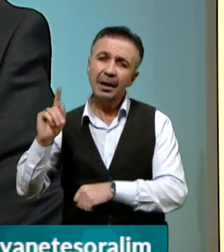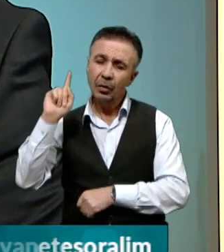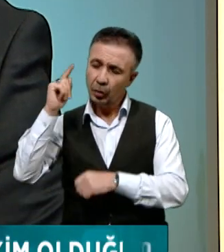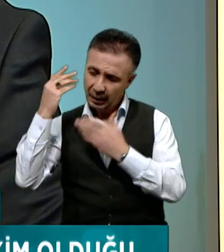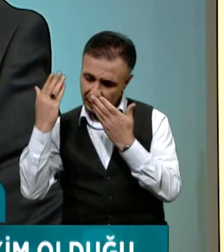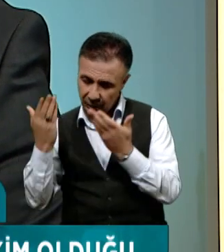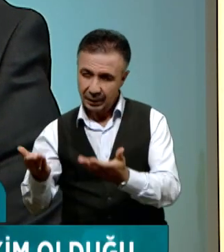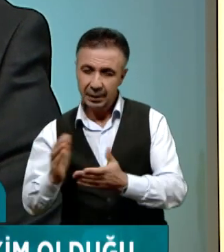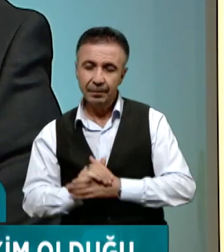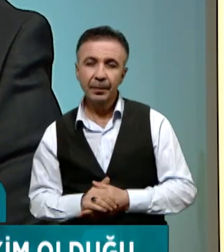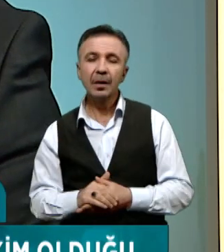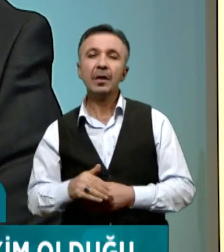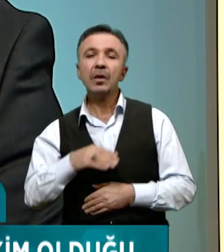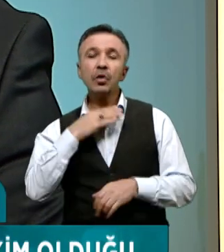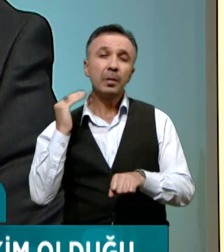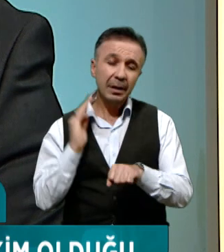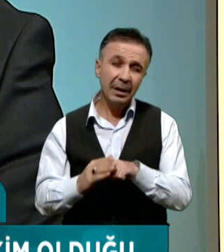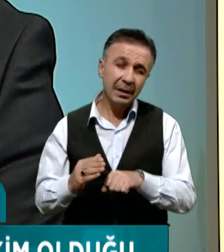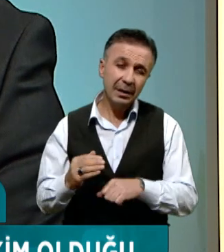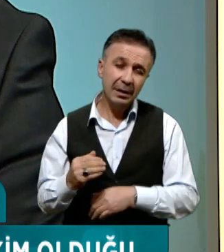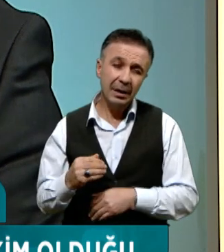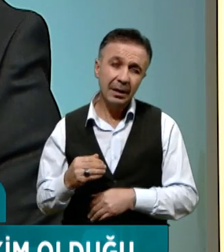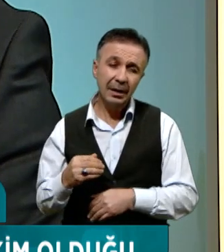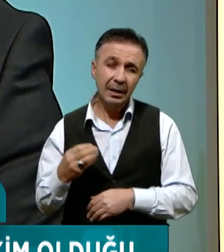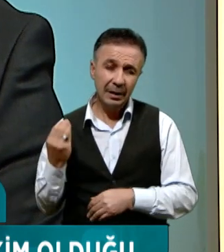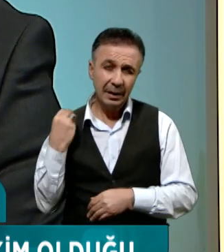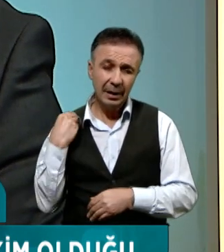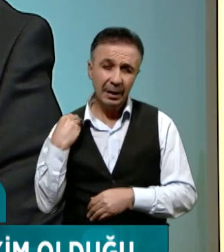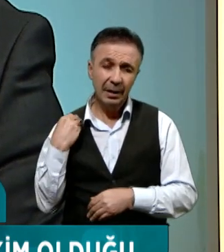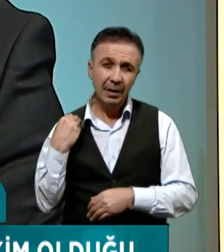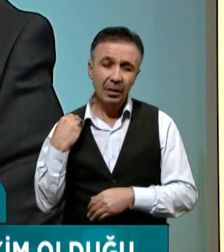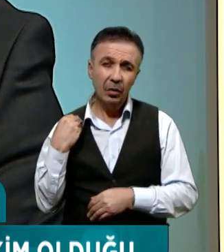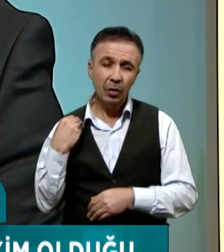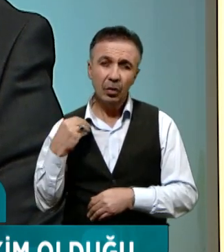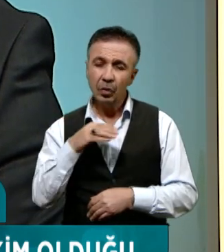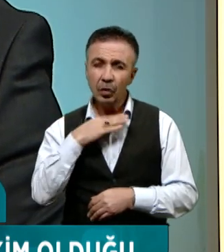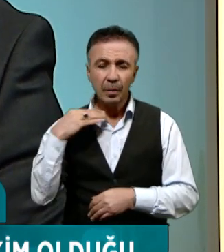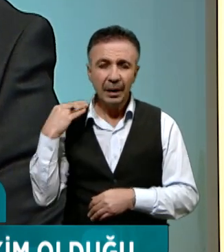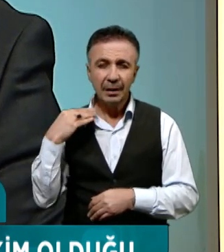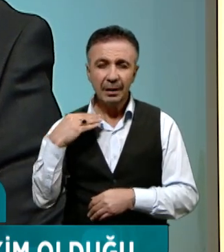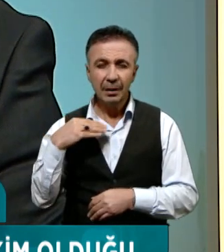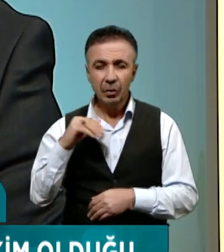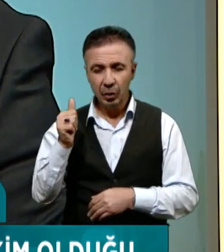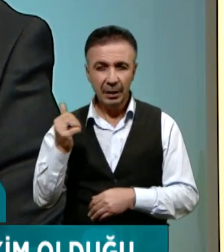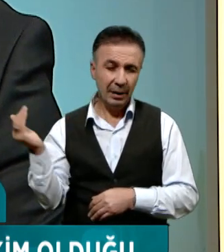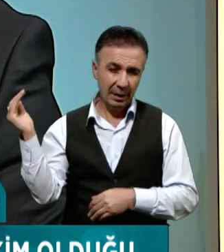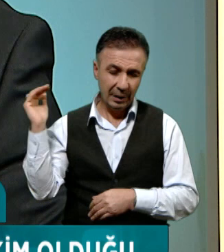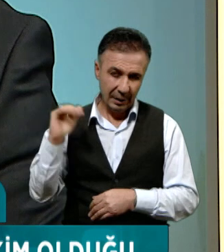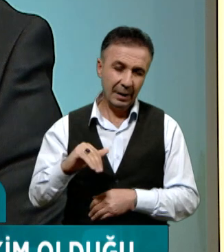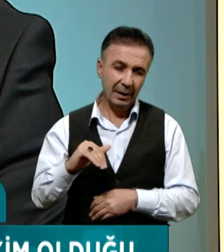Fakat kesti. Geri memleketine kurban günlerinde geldi. Siz onu ilave ettiniz. Peki yeniden kurban kesmesi